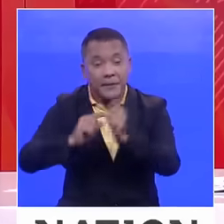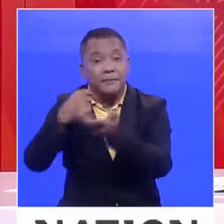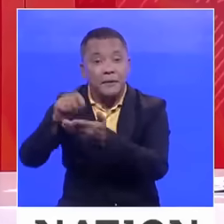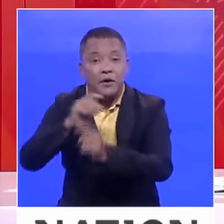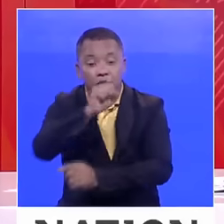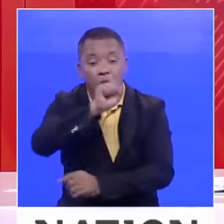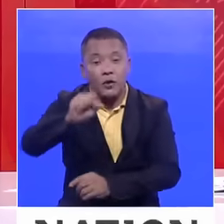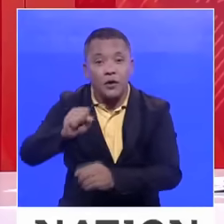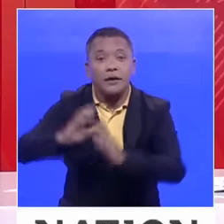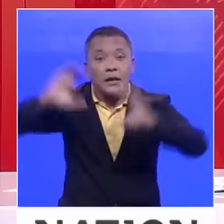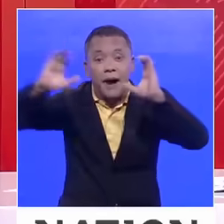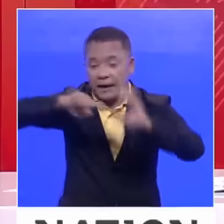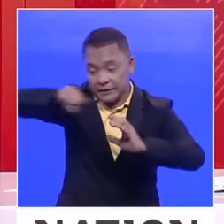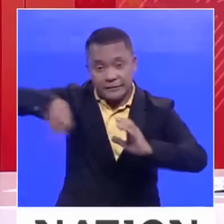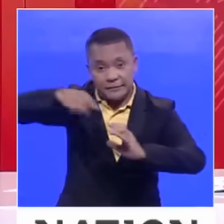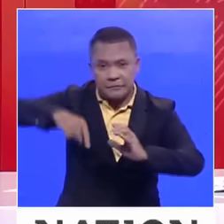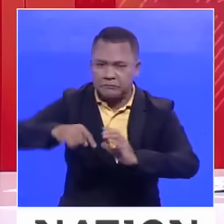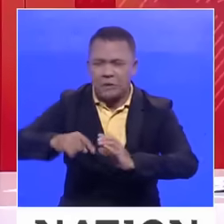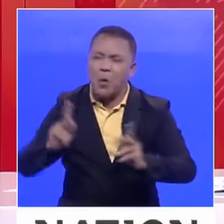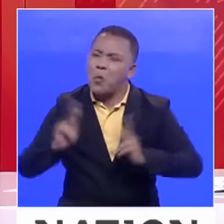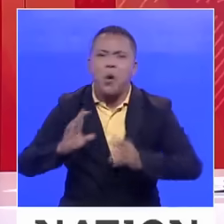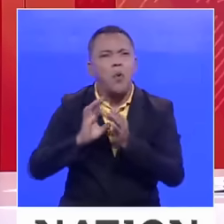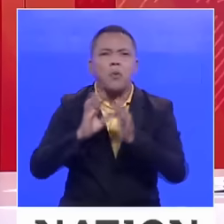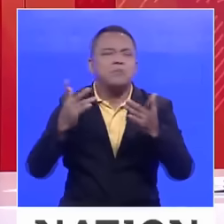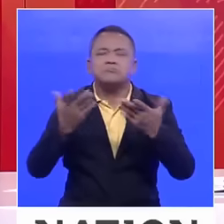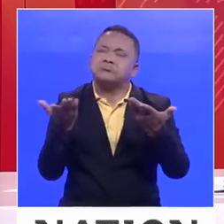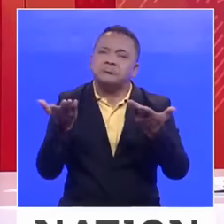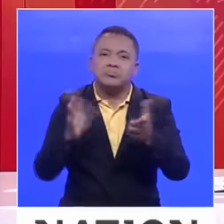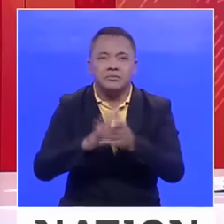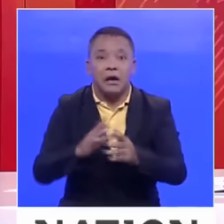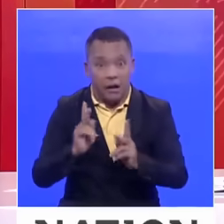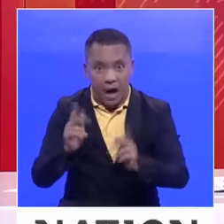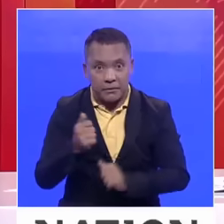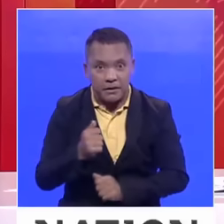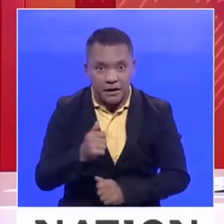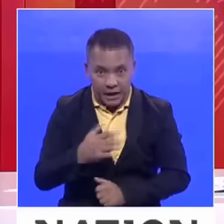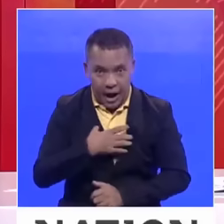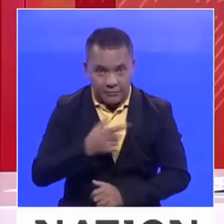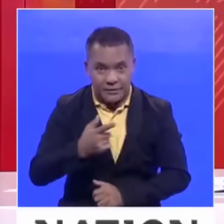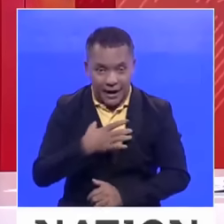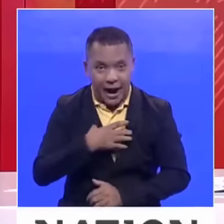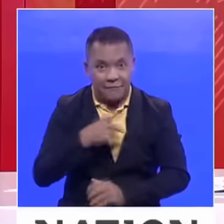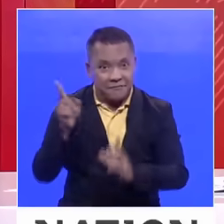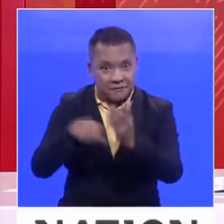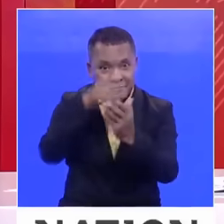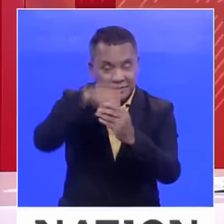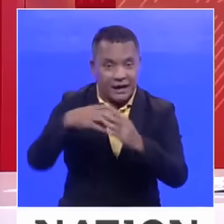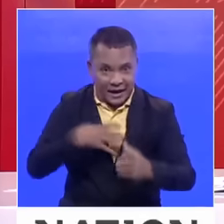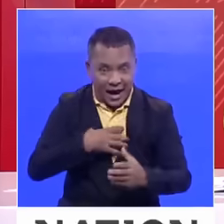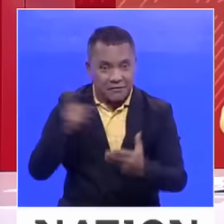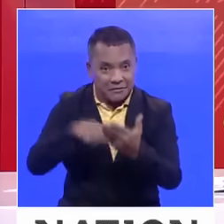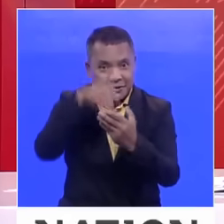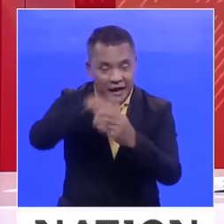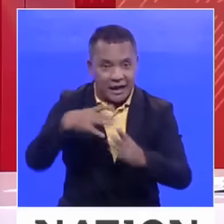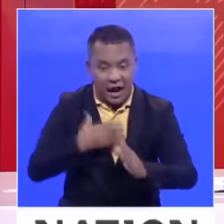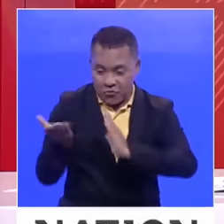จากรัฐบาลหลายพรรคไม่กลัวไม่กังวลยังไงเดี๋ยวแล้วกล้ามั้ยล่ะถามตรงๆกล้าไม่มีใครกล้านาทีนี้ไม่พร้อมที่จะยุบ